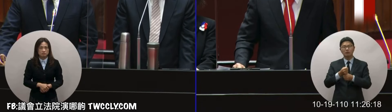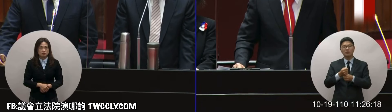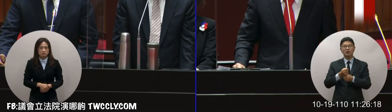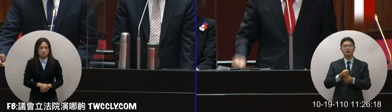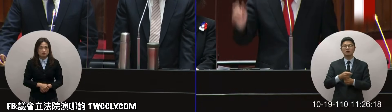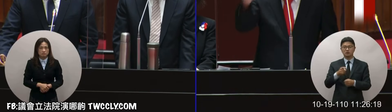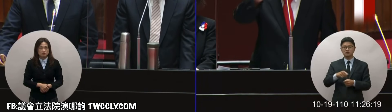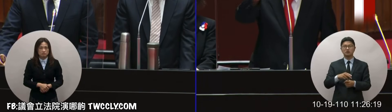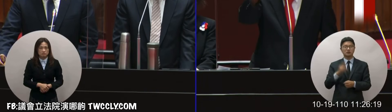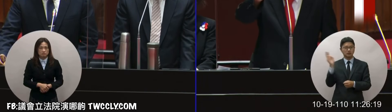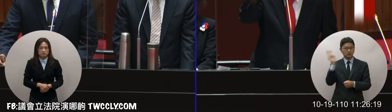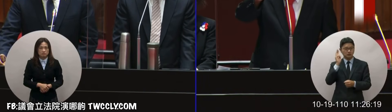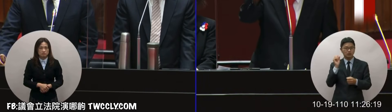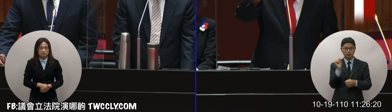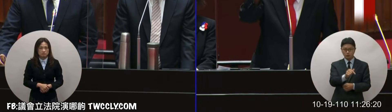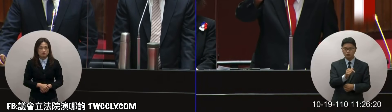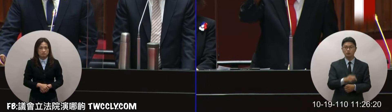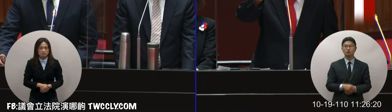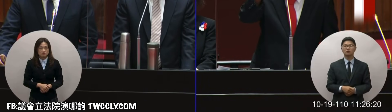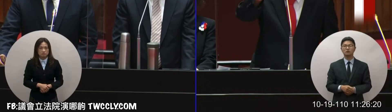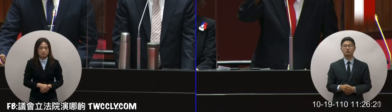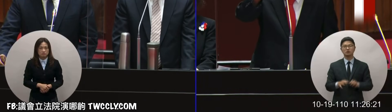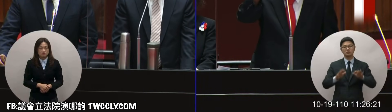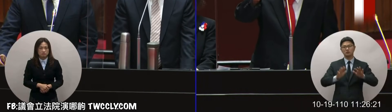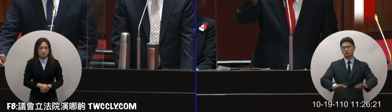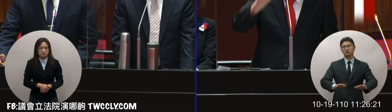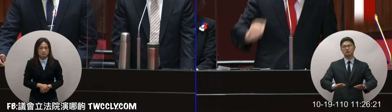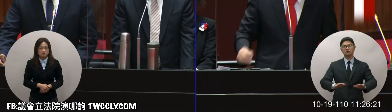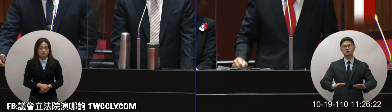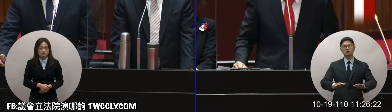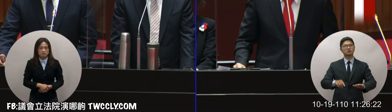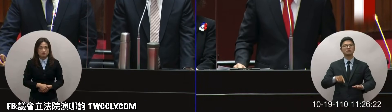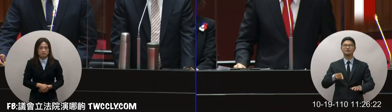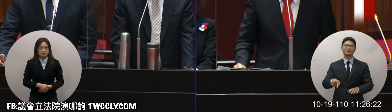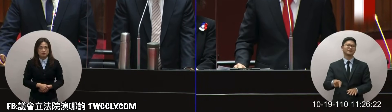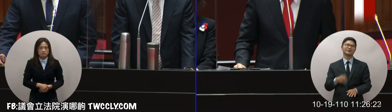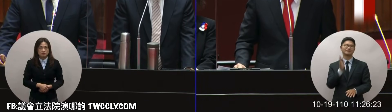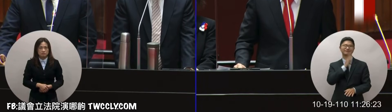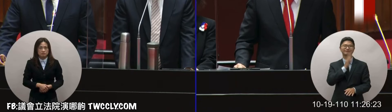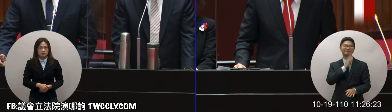19倍音速，这个东西现在已经完全不堪使用了。